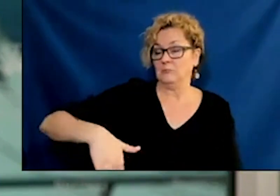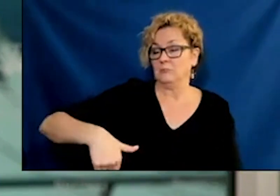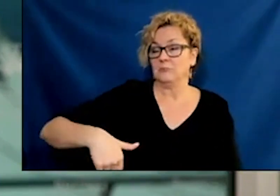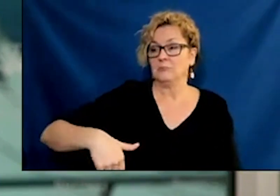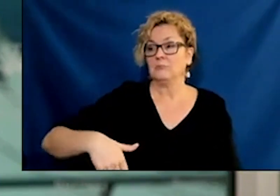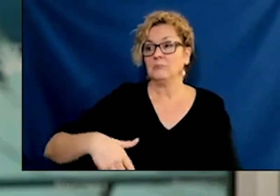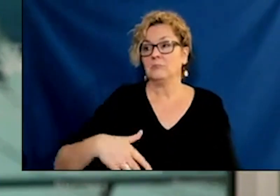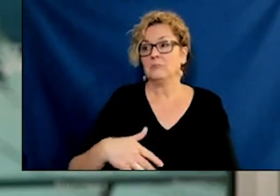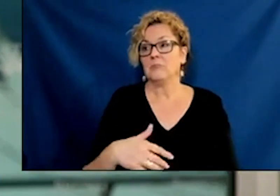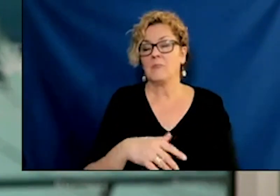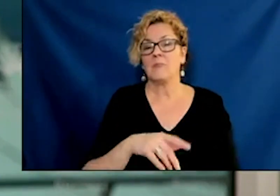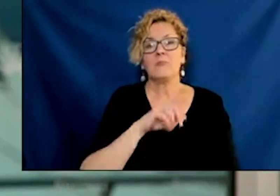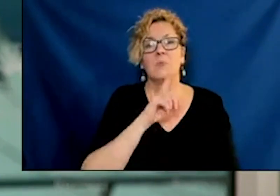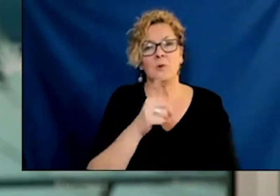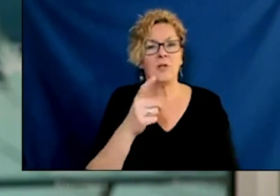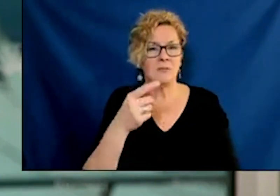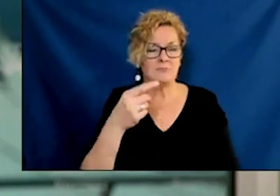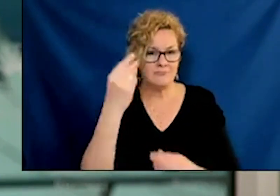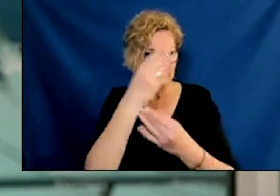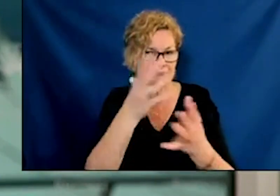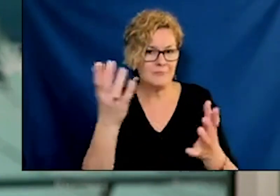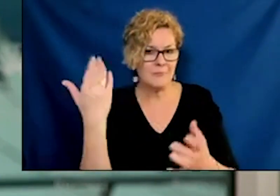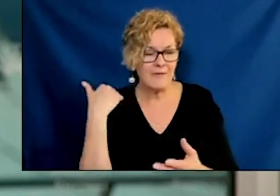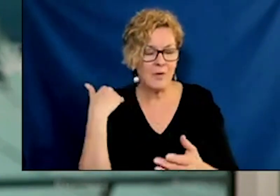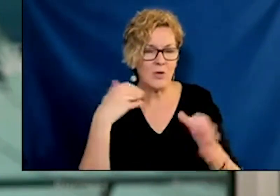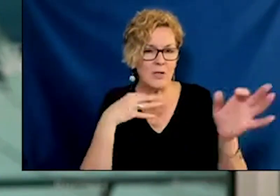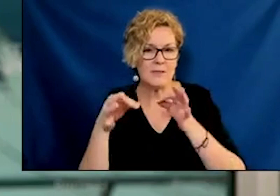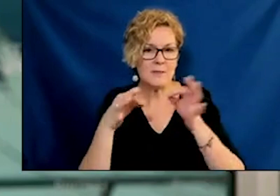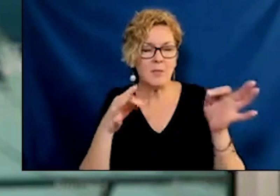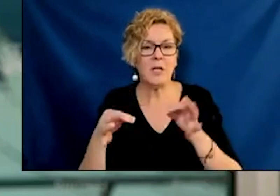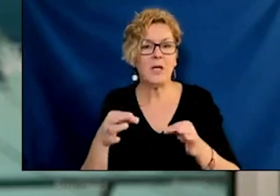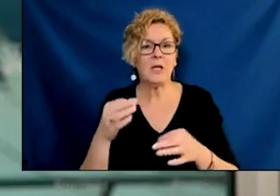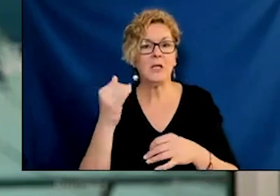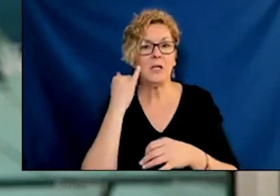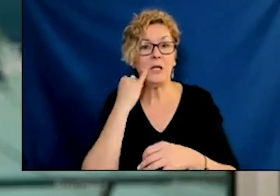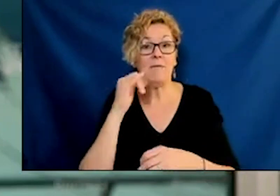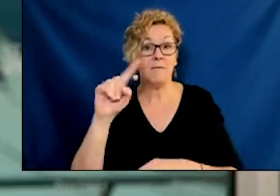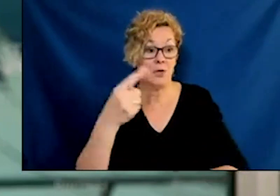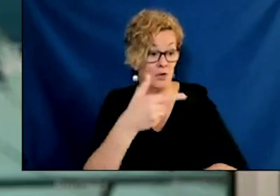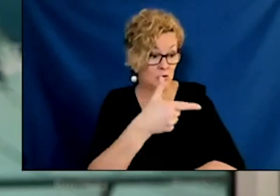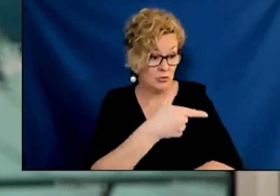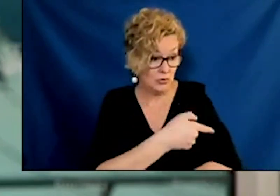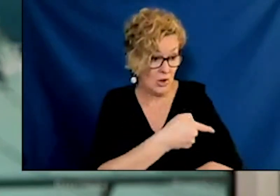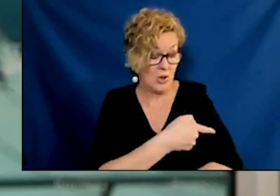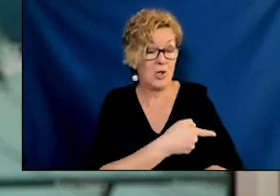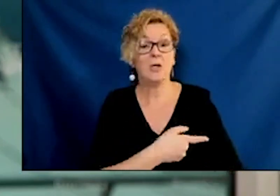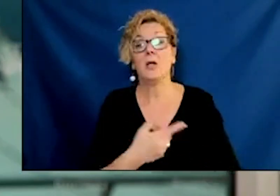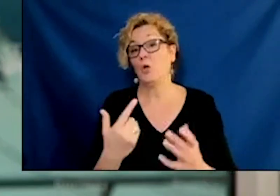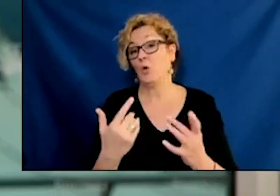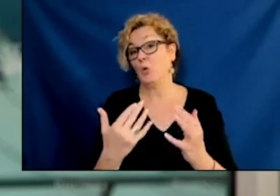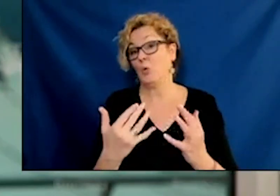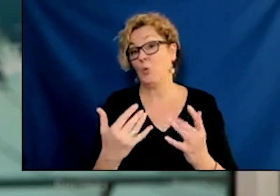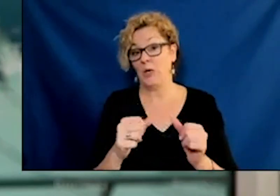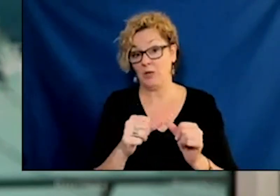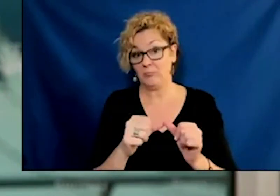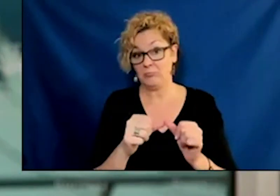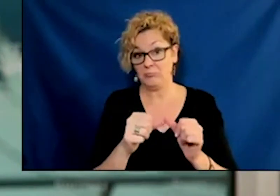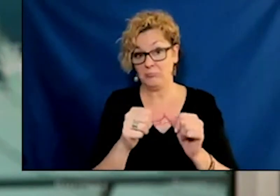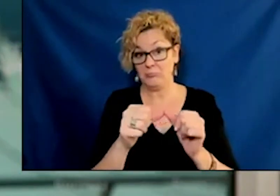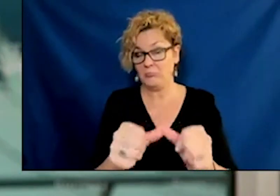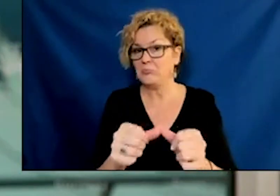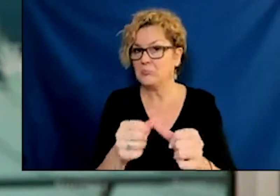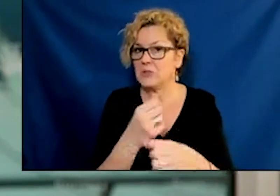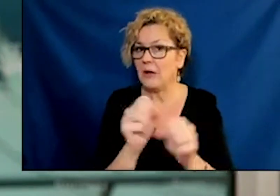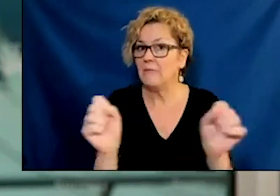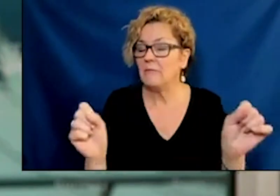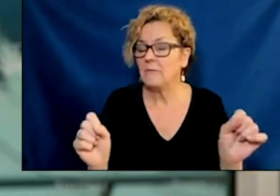very real probability that it will provide more durable and longer lasting protection. So I will be waiting until